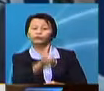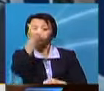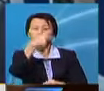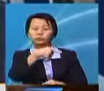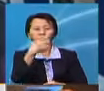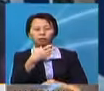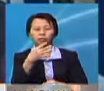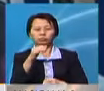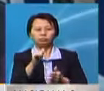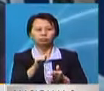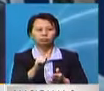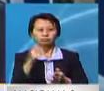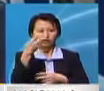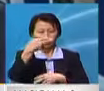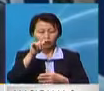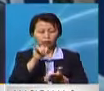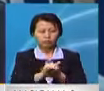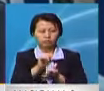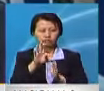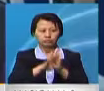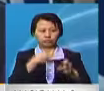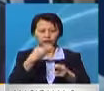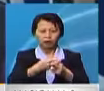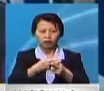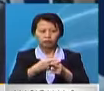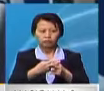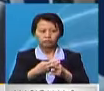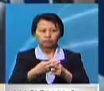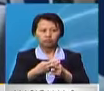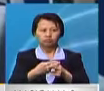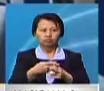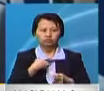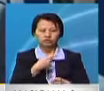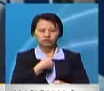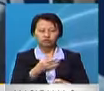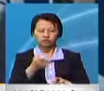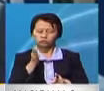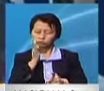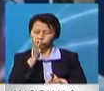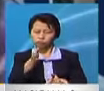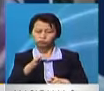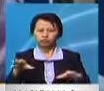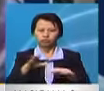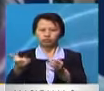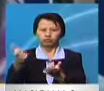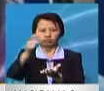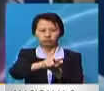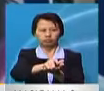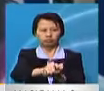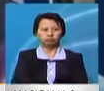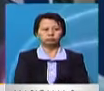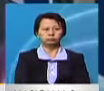Jadi dan dalam hal ini sekiranya bernama rasa benda itu bukan, jadi kita terus buat laporan.